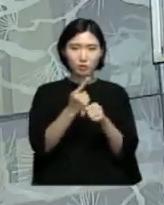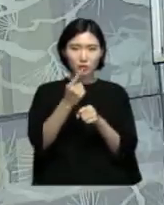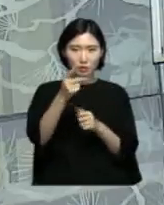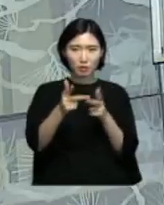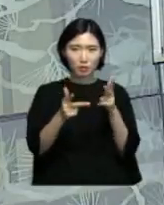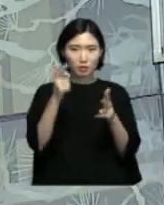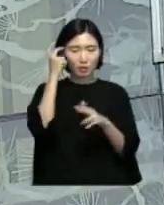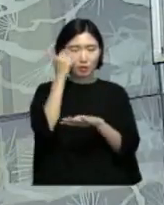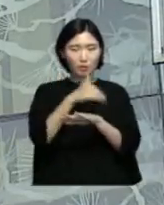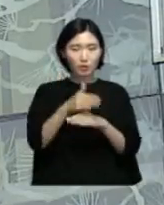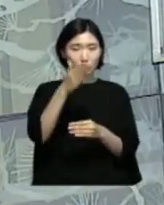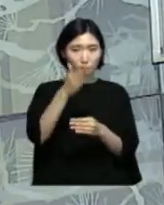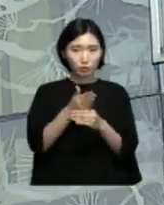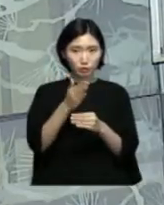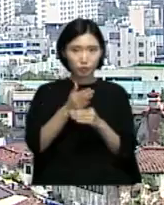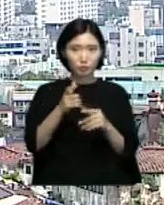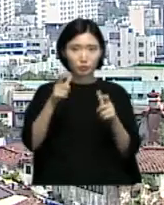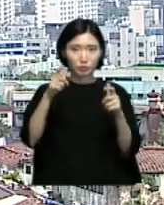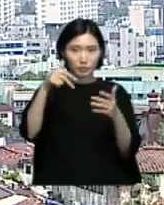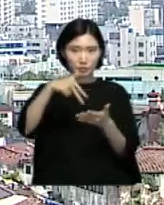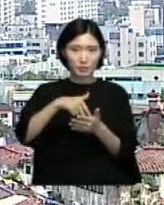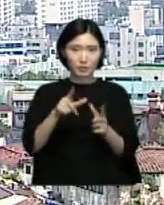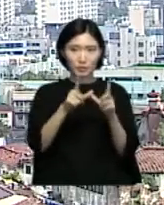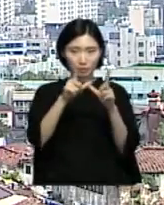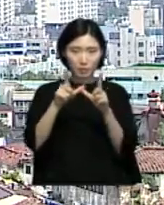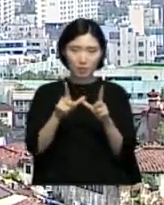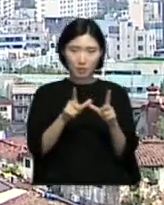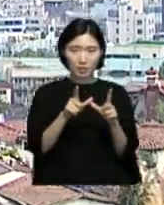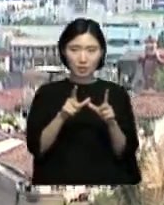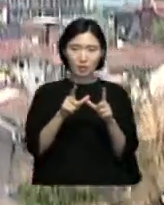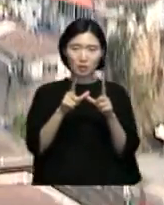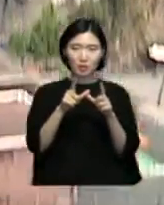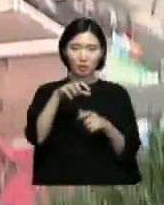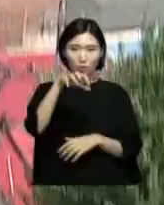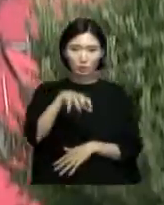계획하고 있는 중구와 삶의 터전을 지키겠다는 주민들이